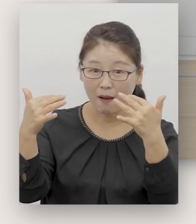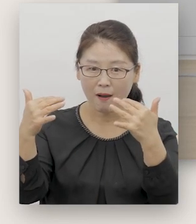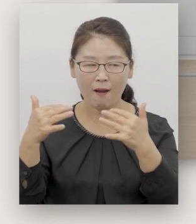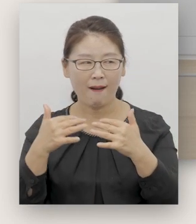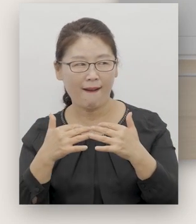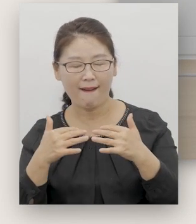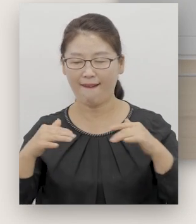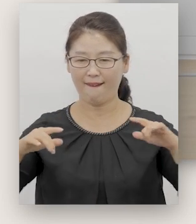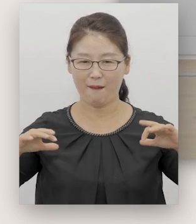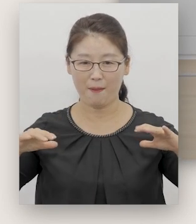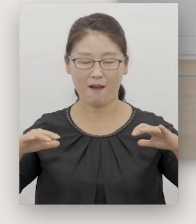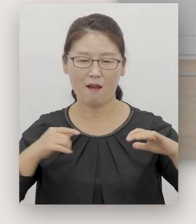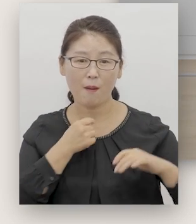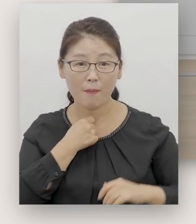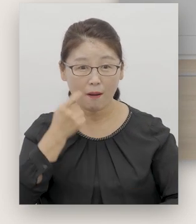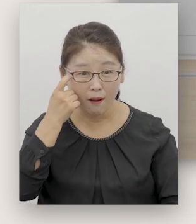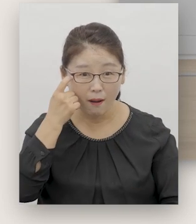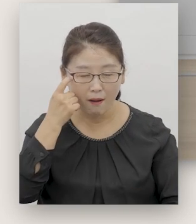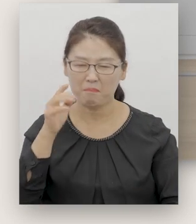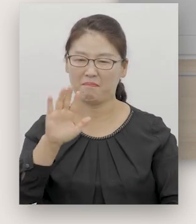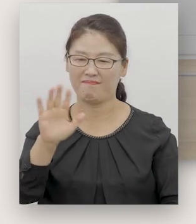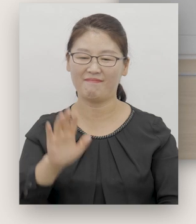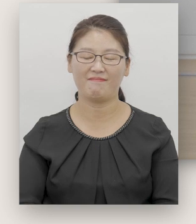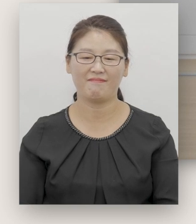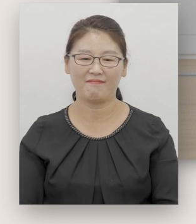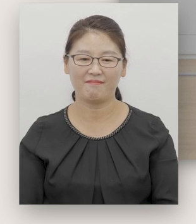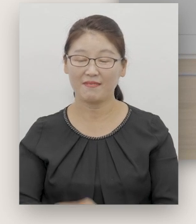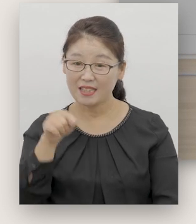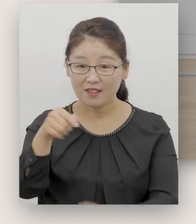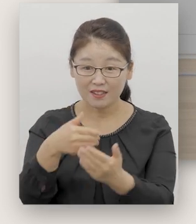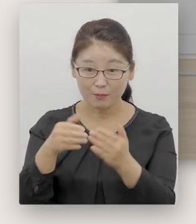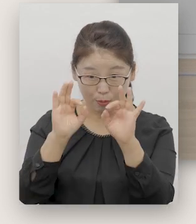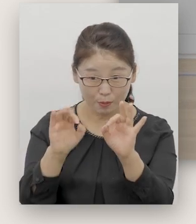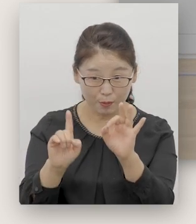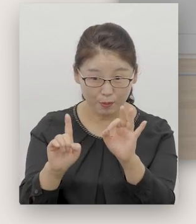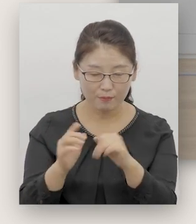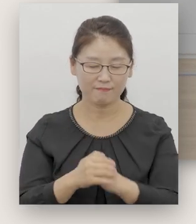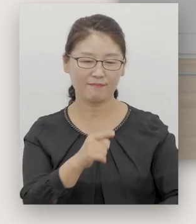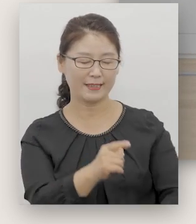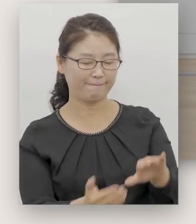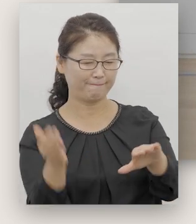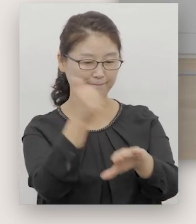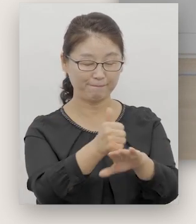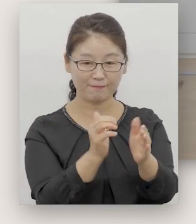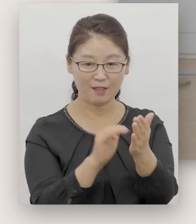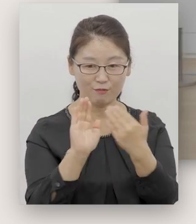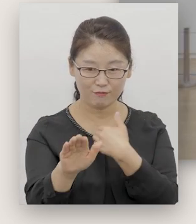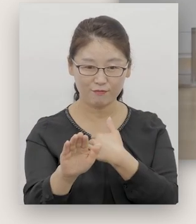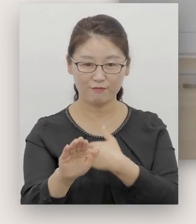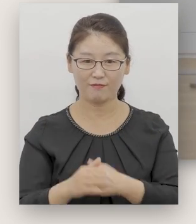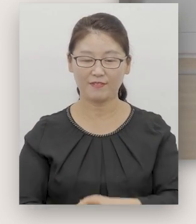드는데요. 저 작업에서 성공을 하고 뒤샹은 파리 큐비스트를 완전